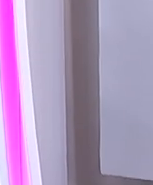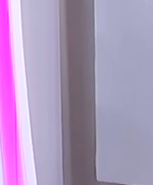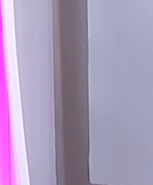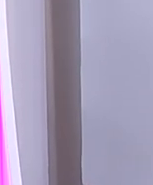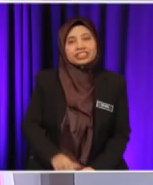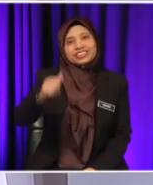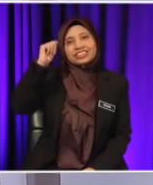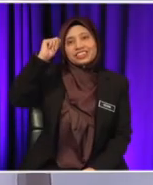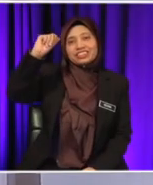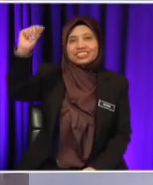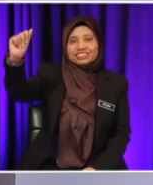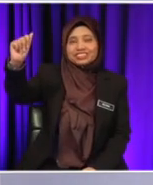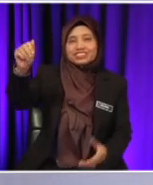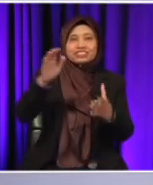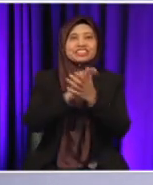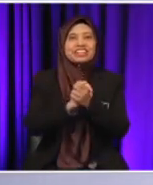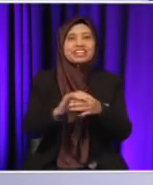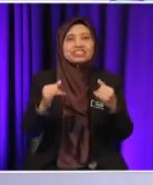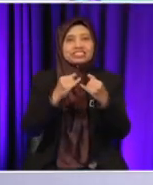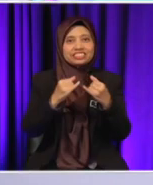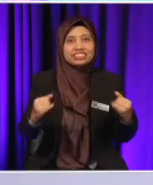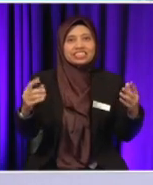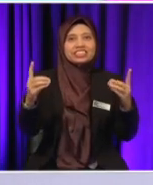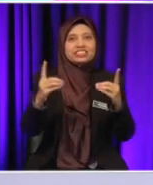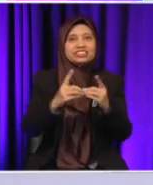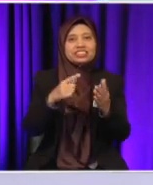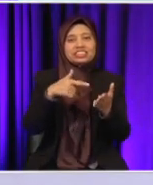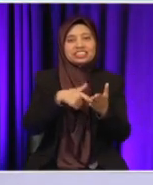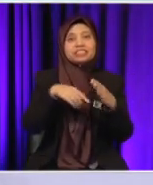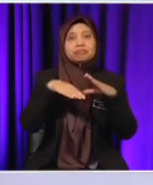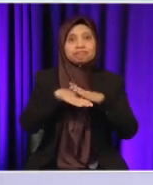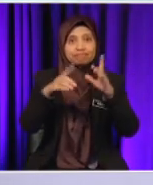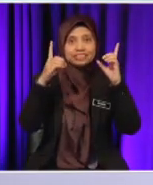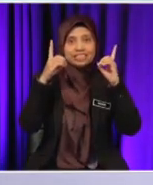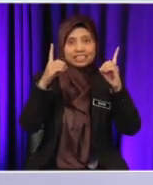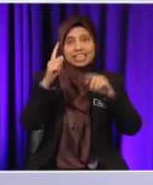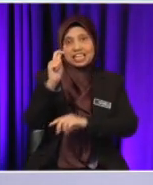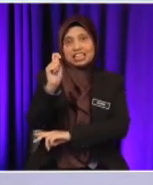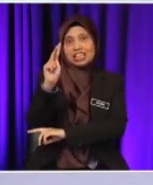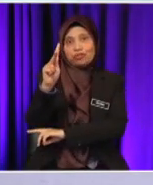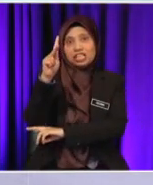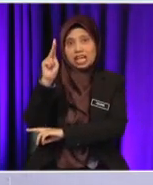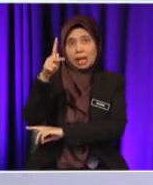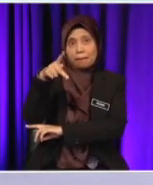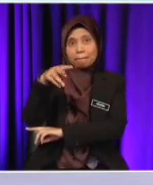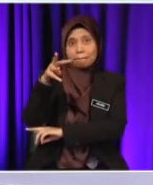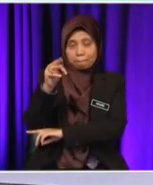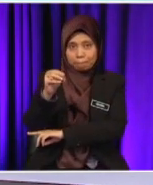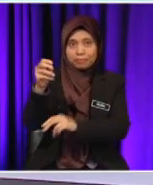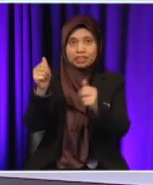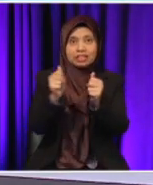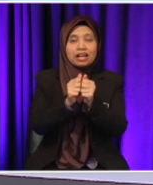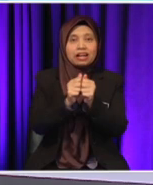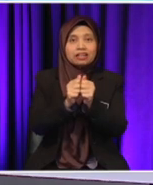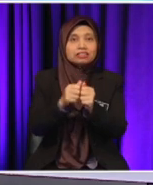Assalamualaikum dan salam sejahtera bertemu kembali dalam Didik TVM Hari ini anda bertemankan saya hazrina